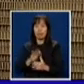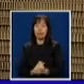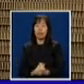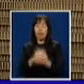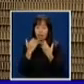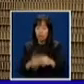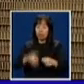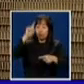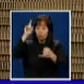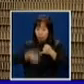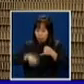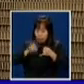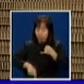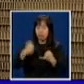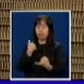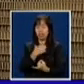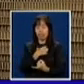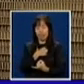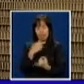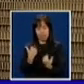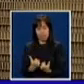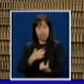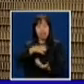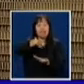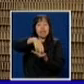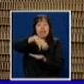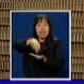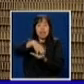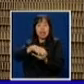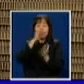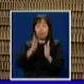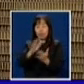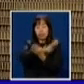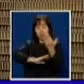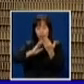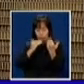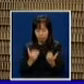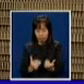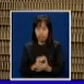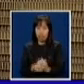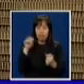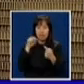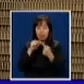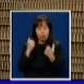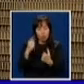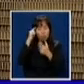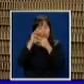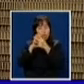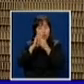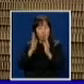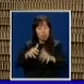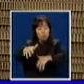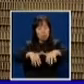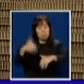ด็นสุดท้ายที่อยากจะถือโอกาสรายงานพี่น้องประชาชนในสัปดาห์นี้นะครับก็คือข้อห่วงใยของพี่น้องประชาชนจำนวน